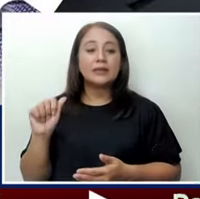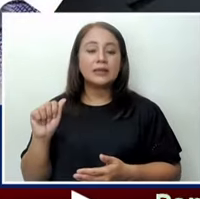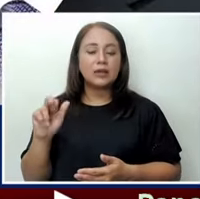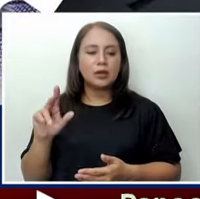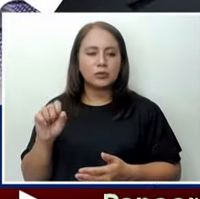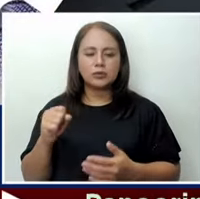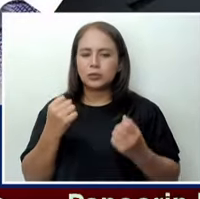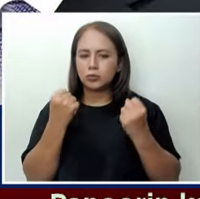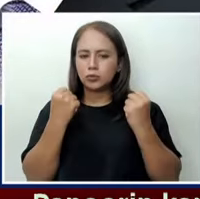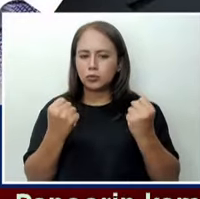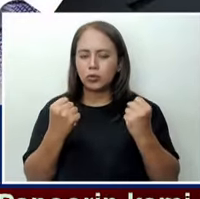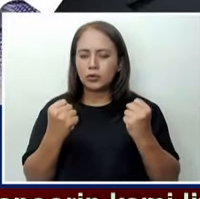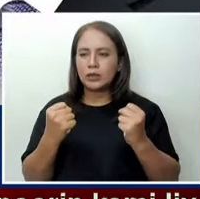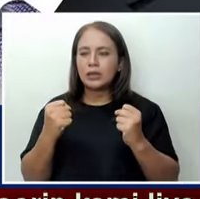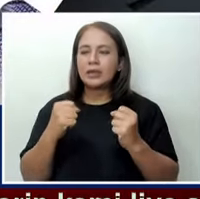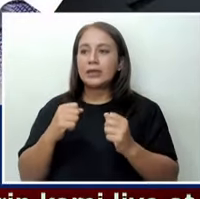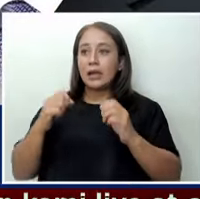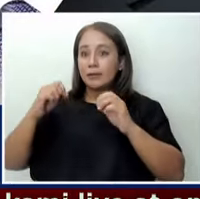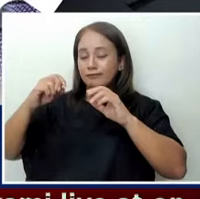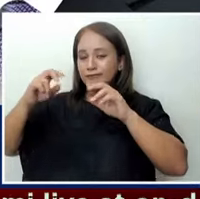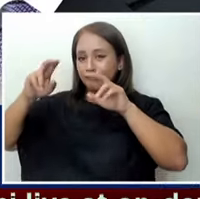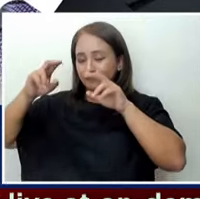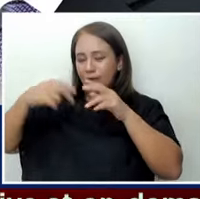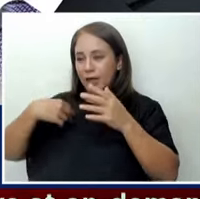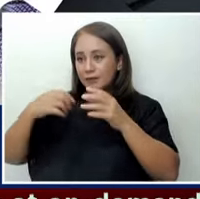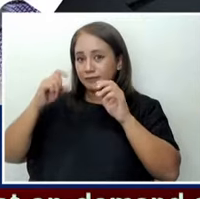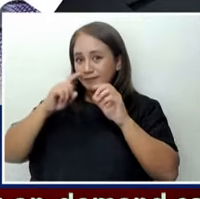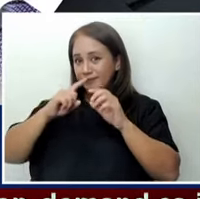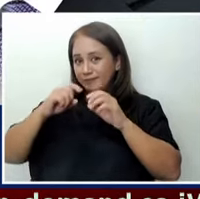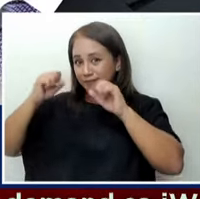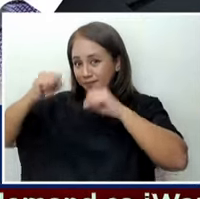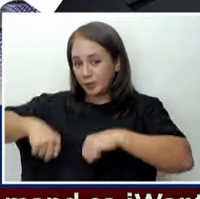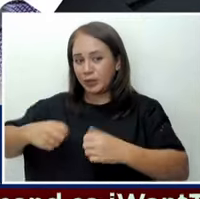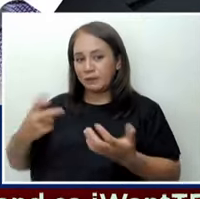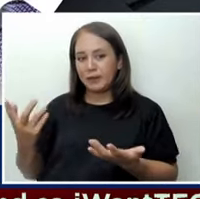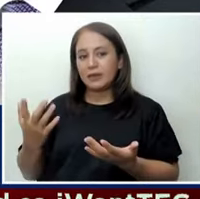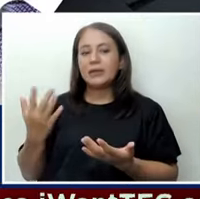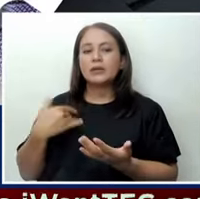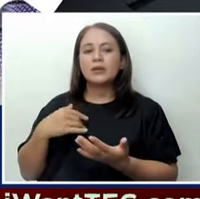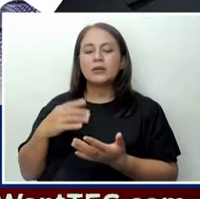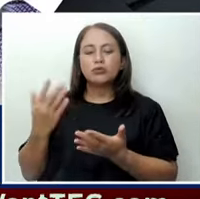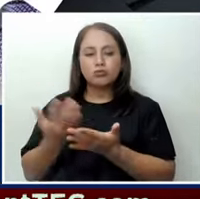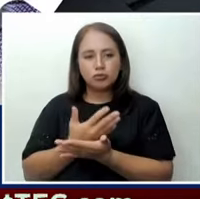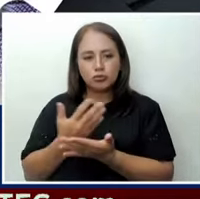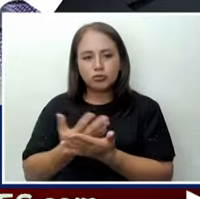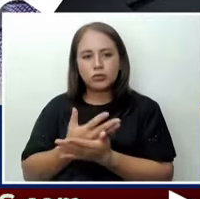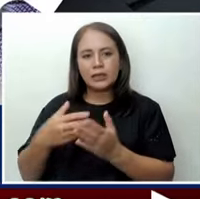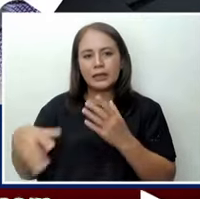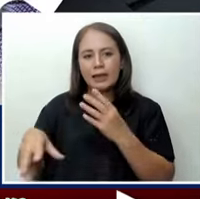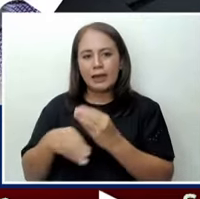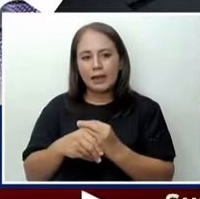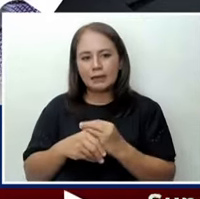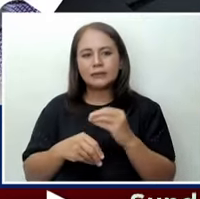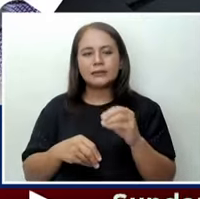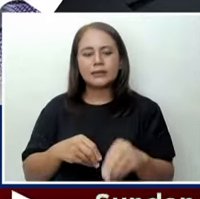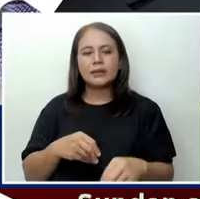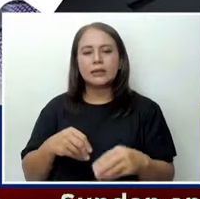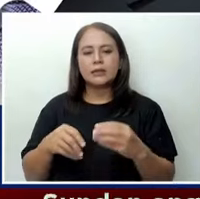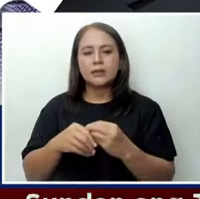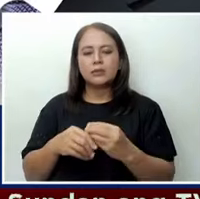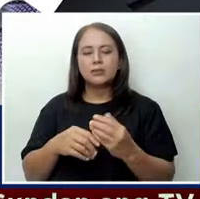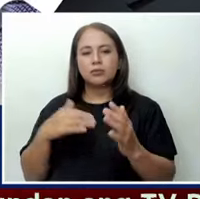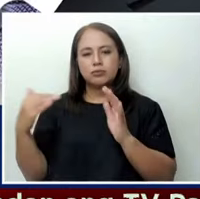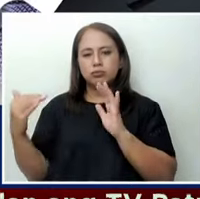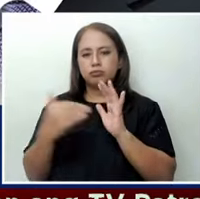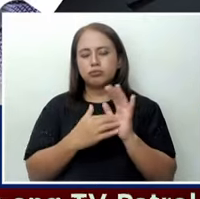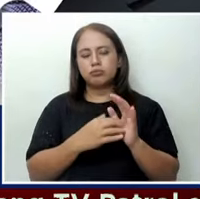pa ang Mutual Defense Treaty. Sa bagong bilateral defense guidelines, na idagdag ang pag-atake sa Coast Guard at